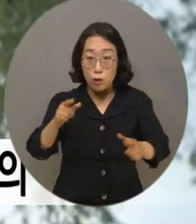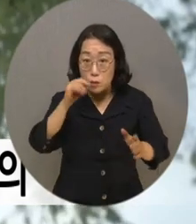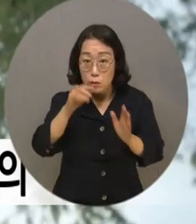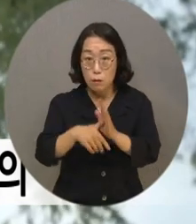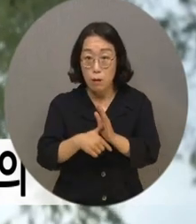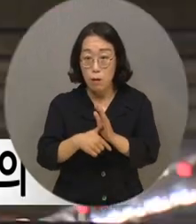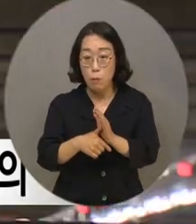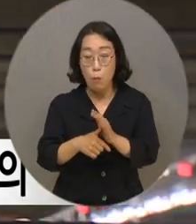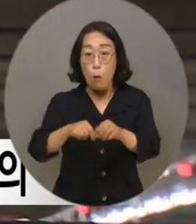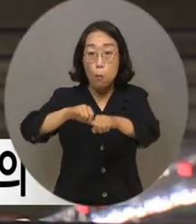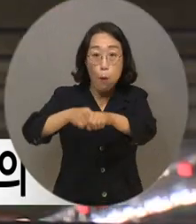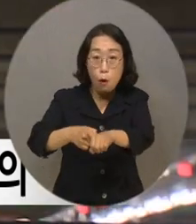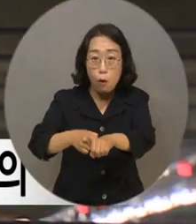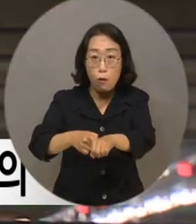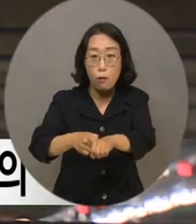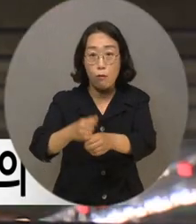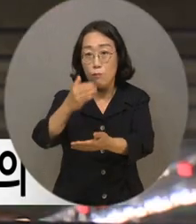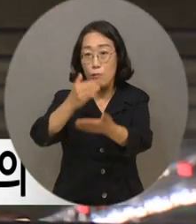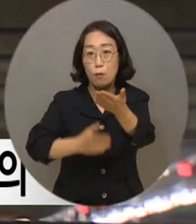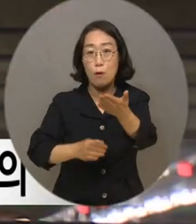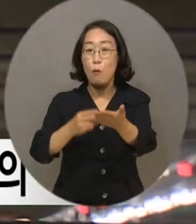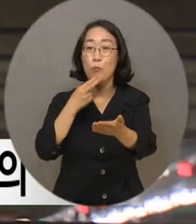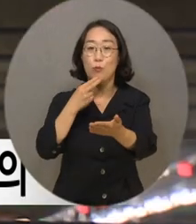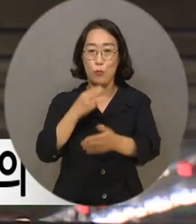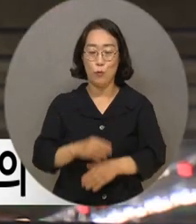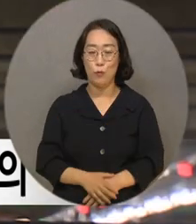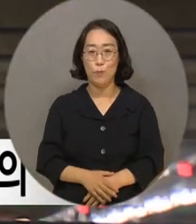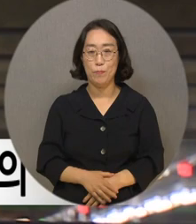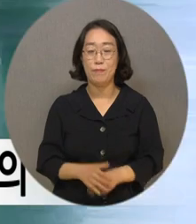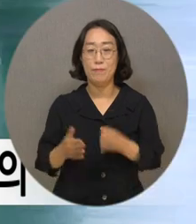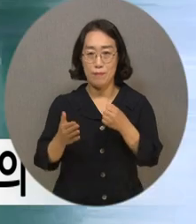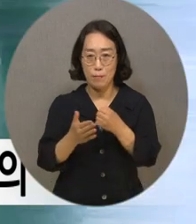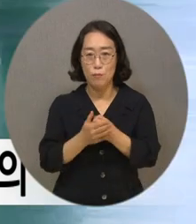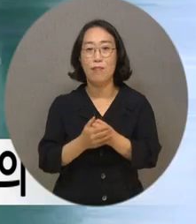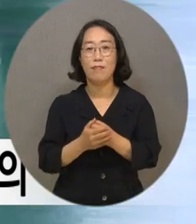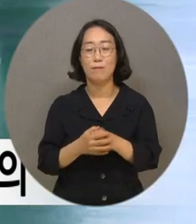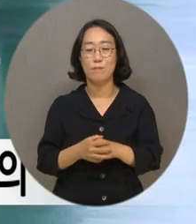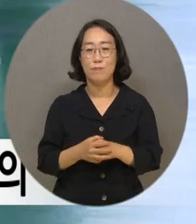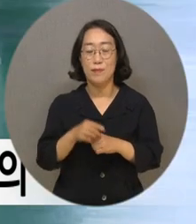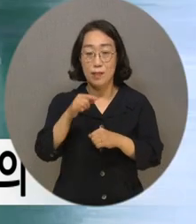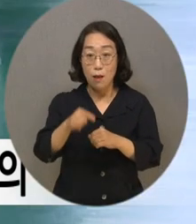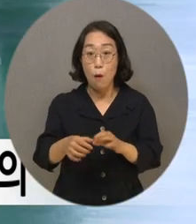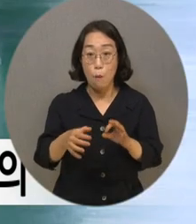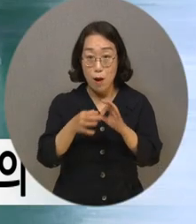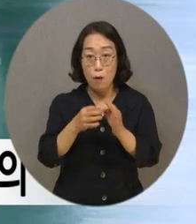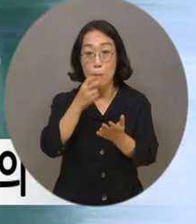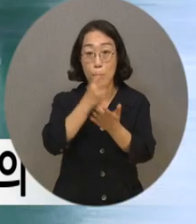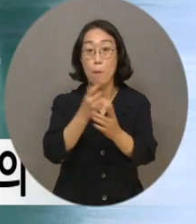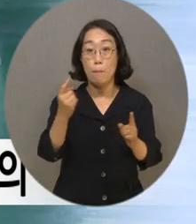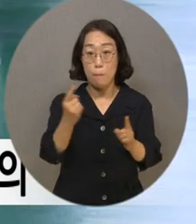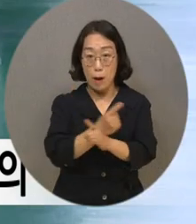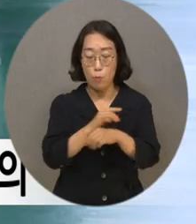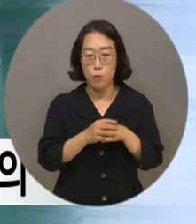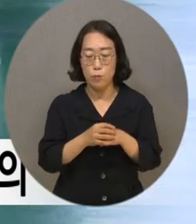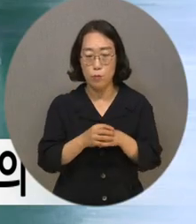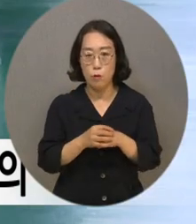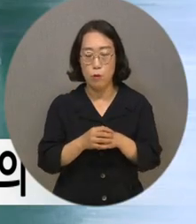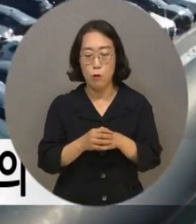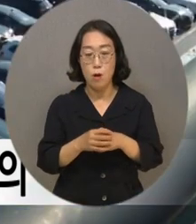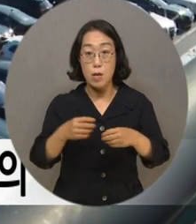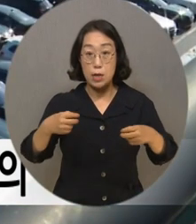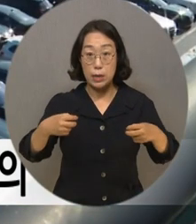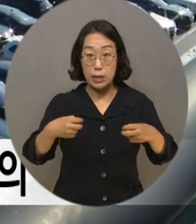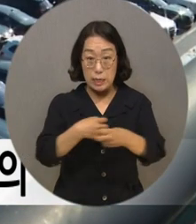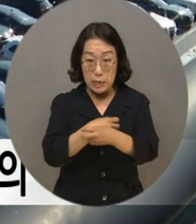없어 이를 제재하거나 과태료를 부과할 수 없는 실정입니다. 이에 개정안에서는 여객시설과 도로에